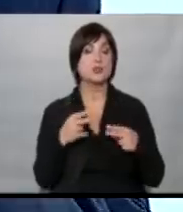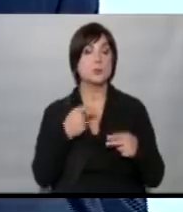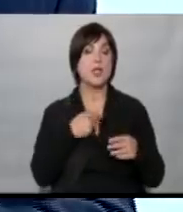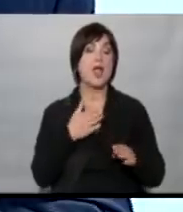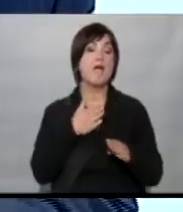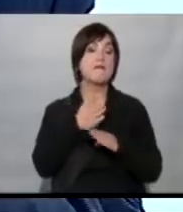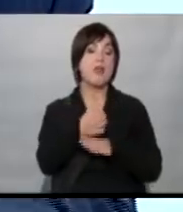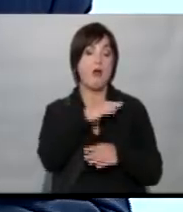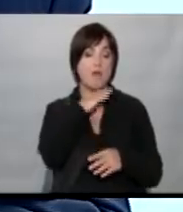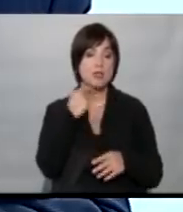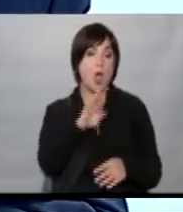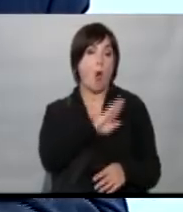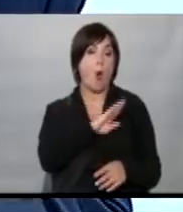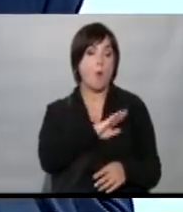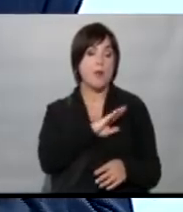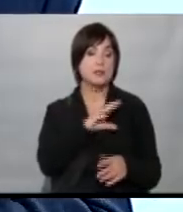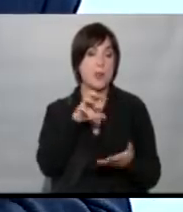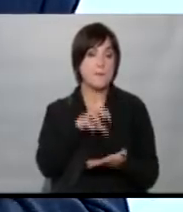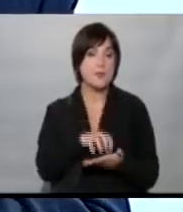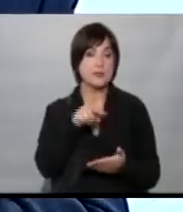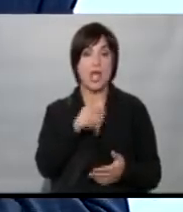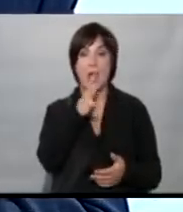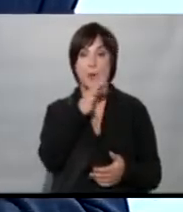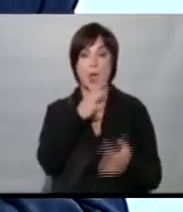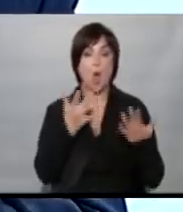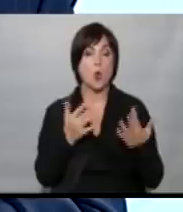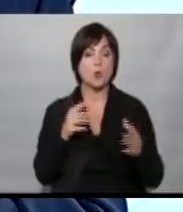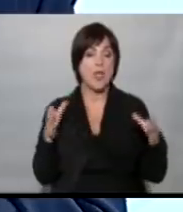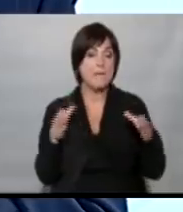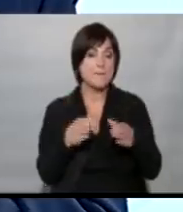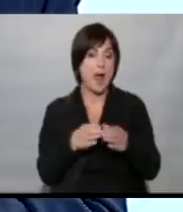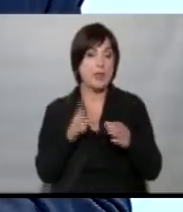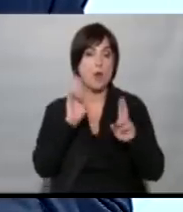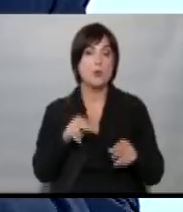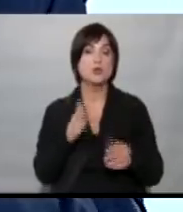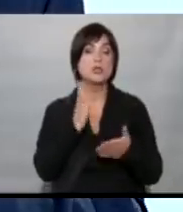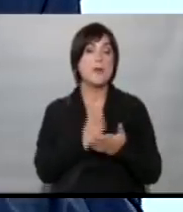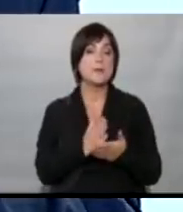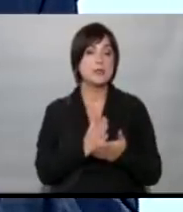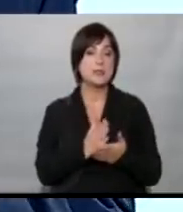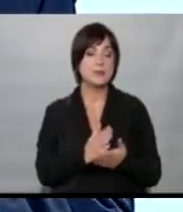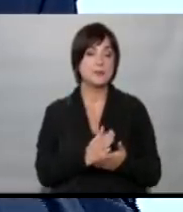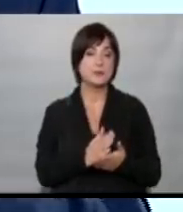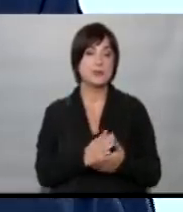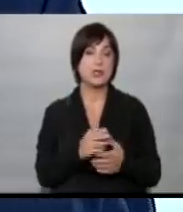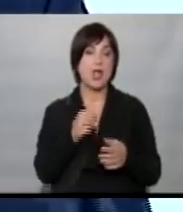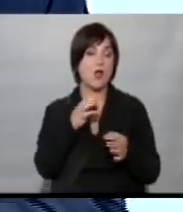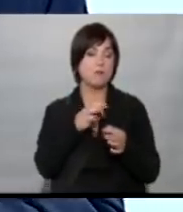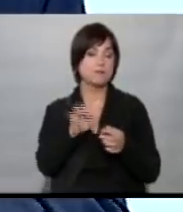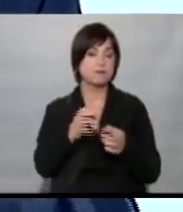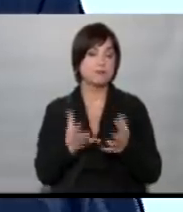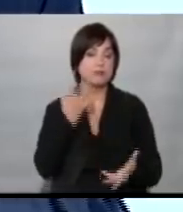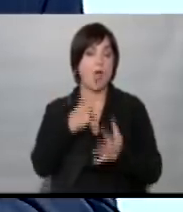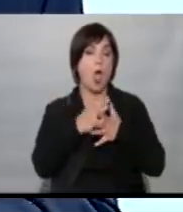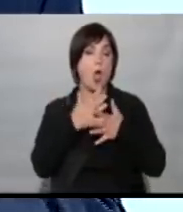во многу опасна зона од Македонија, колку да е мала, таа може да служи како фитил за една